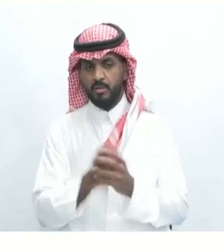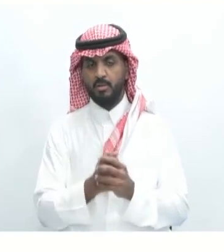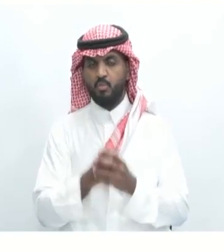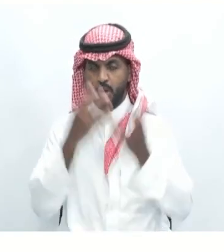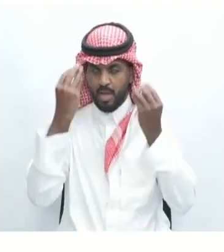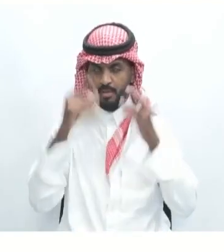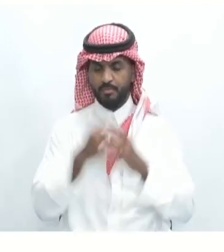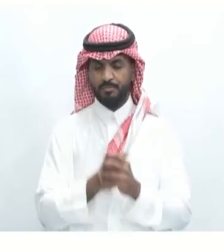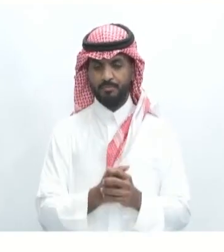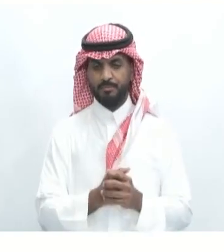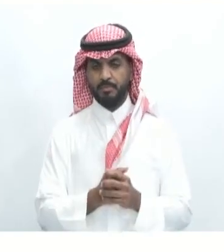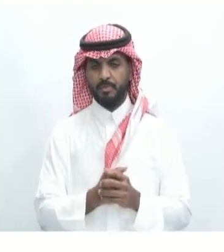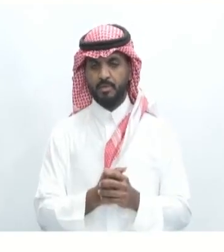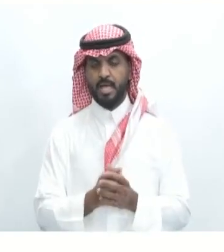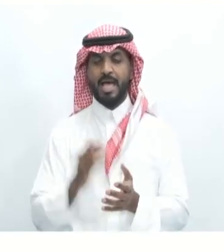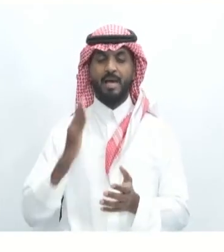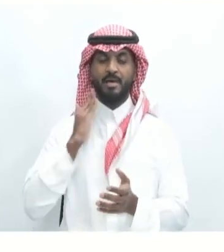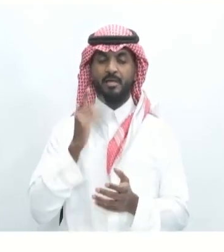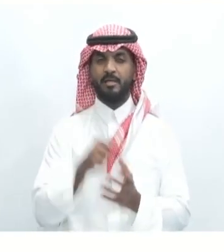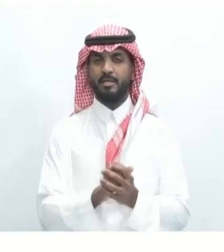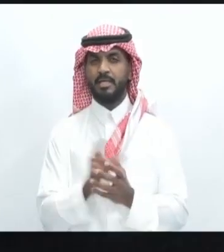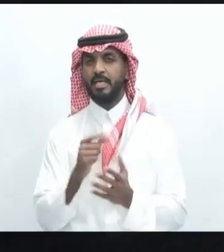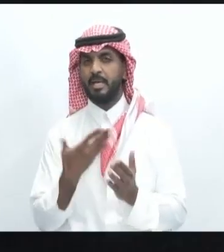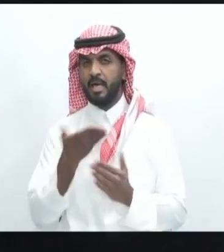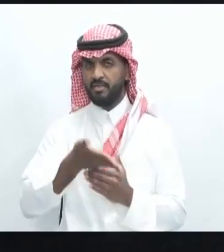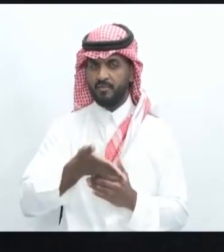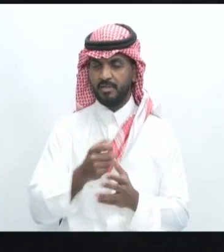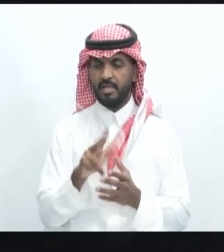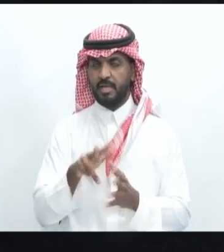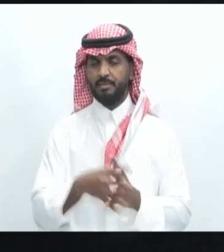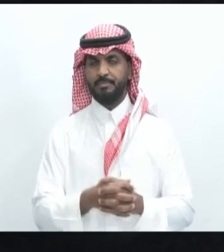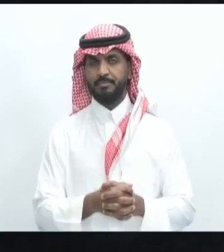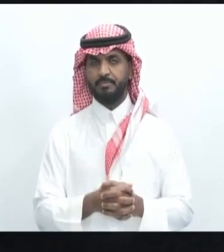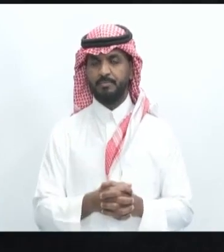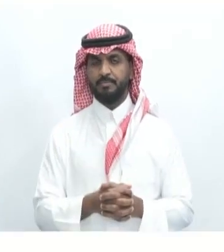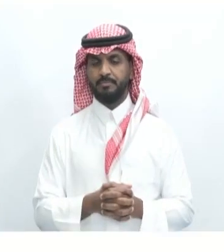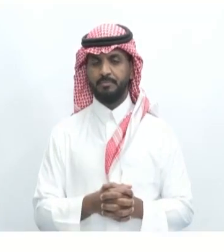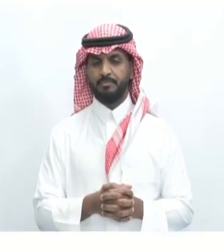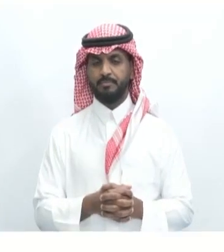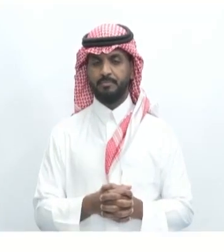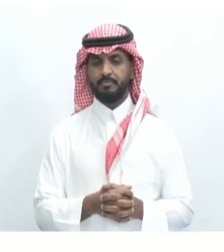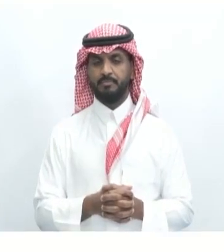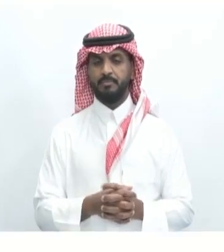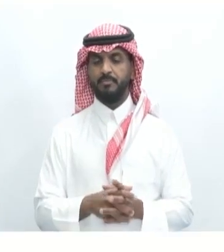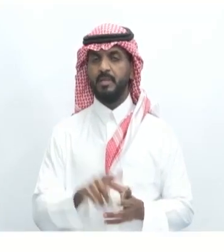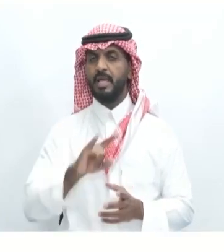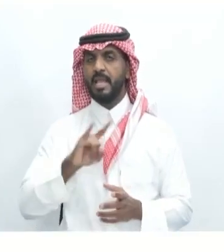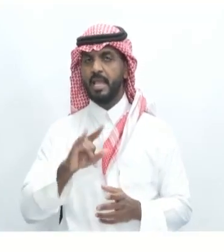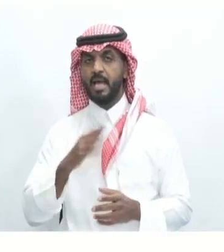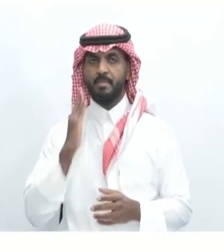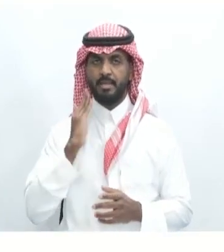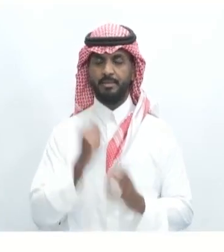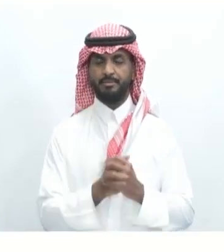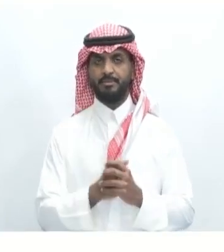والعم امانه اذا هنا نكره بعد اضافه ال ستكون معرفه الامانه